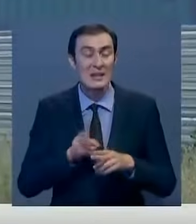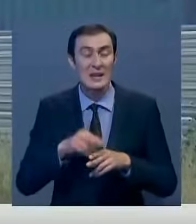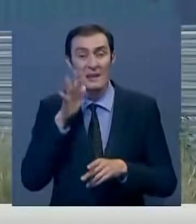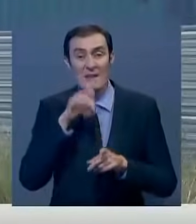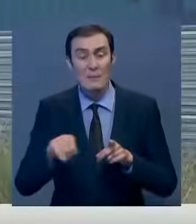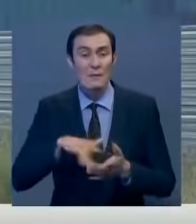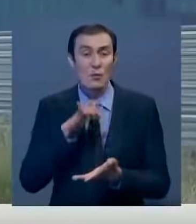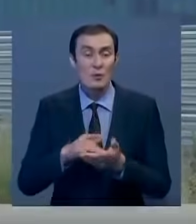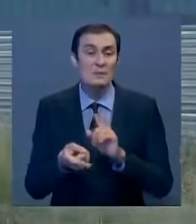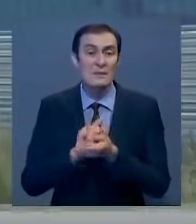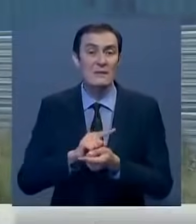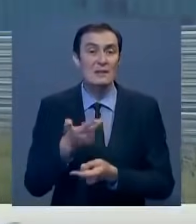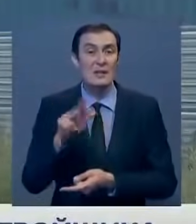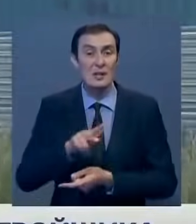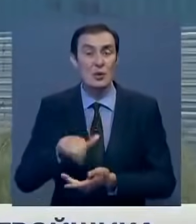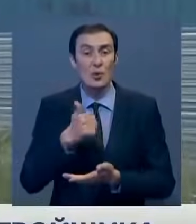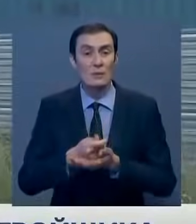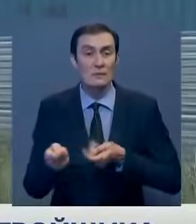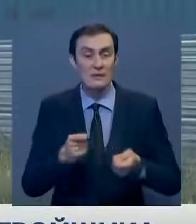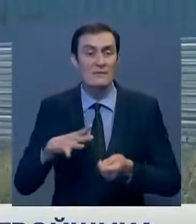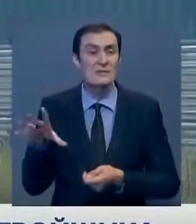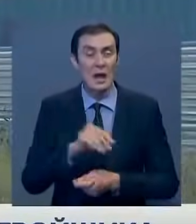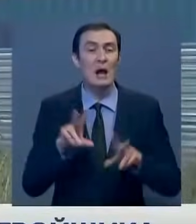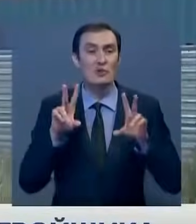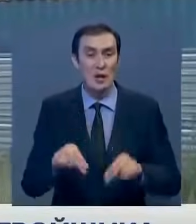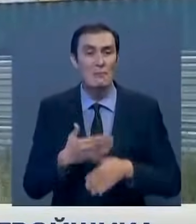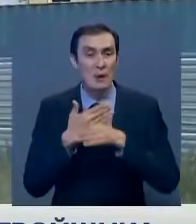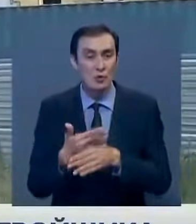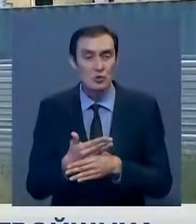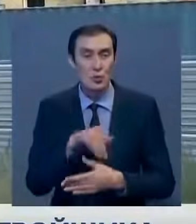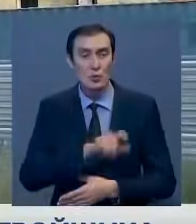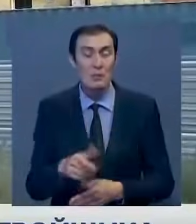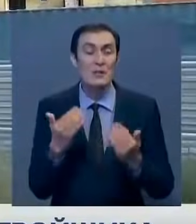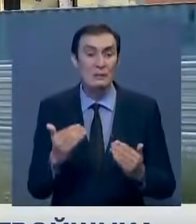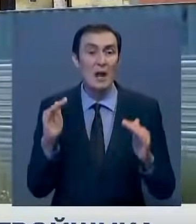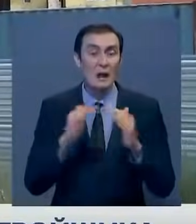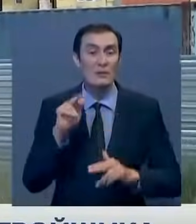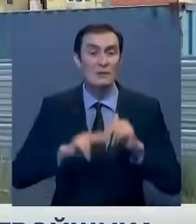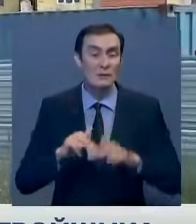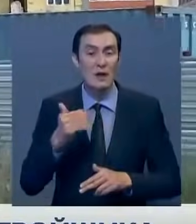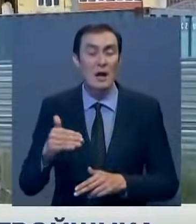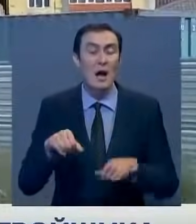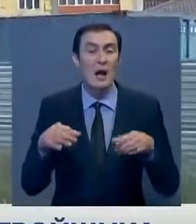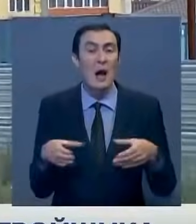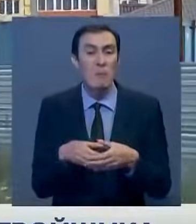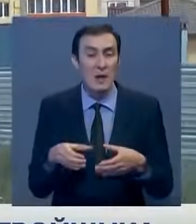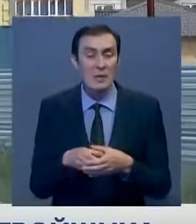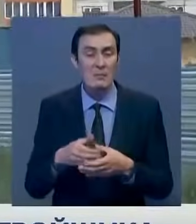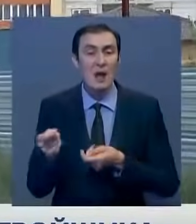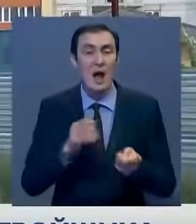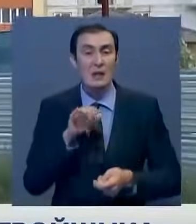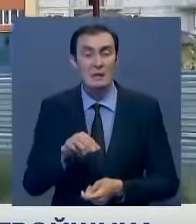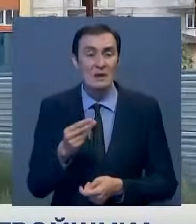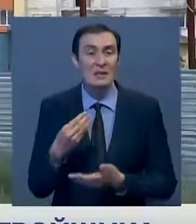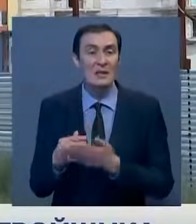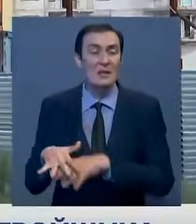время в городе сменилось 3 градоначальника. И все не обещали помочь дольщикам. Теперь объект достраивает уполномоченная компания при Акимате.